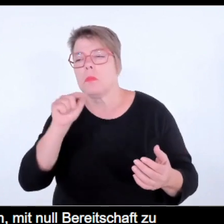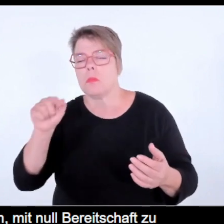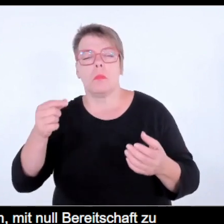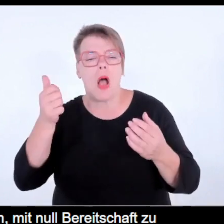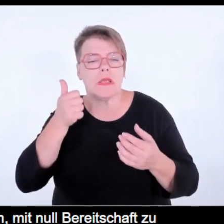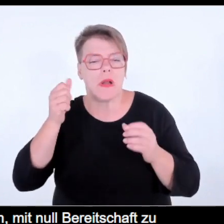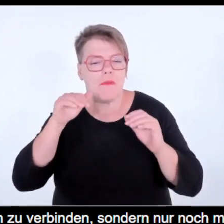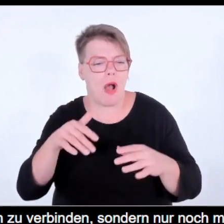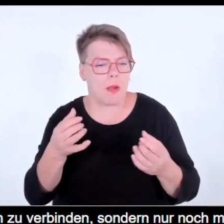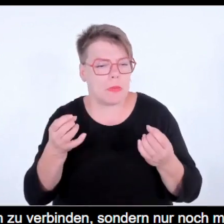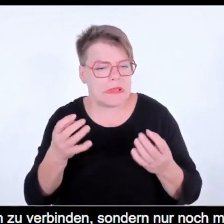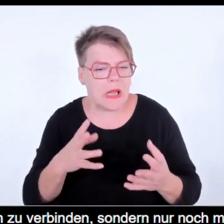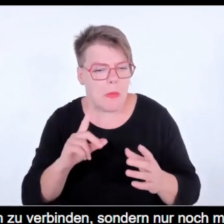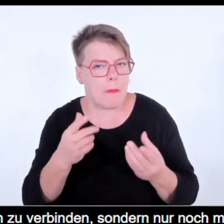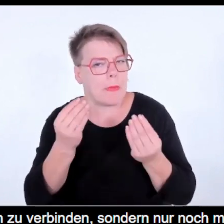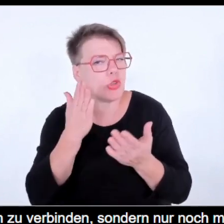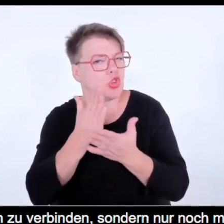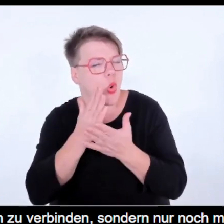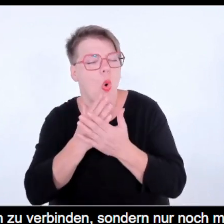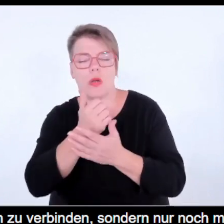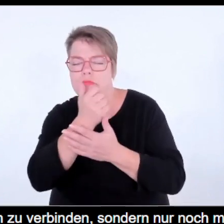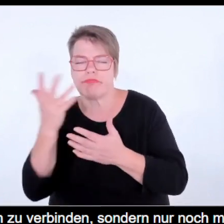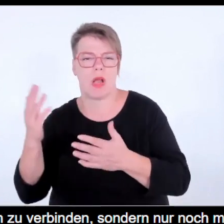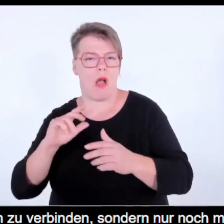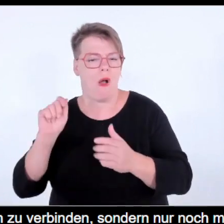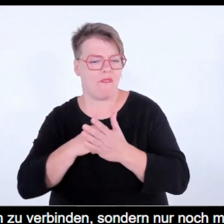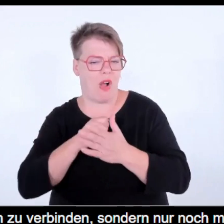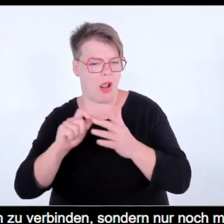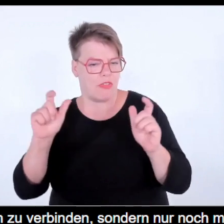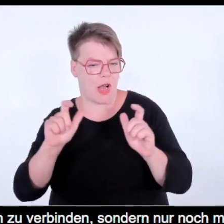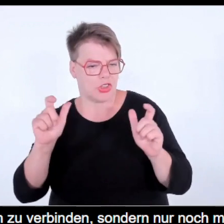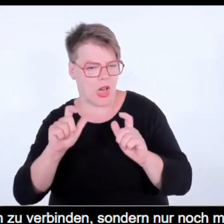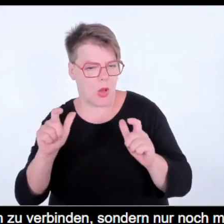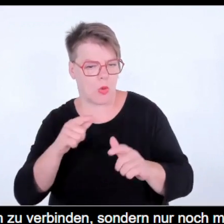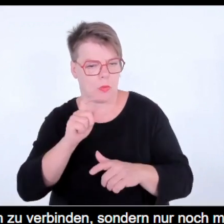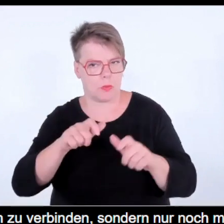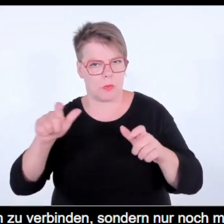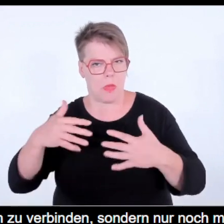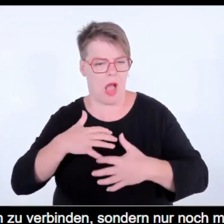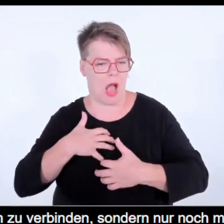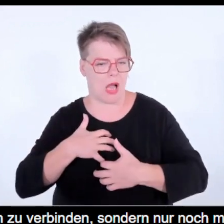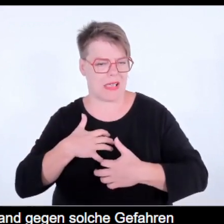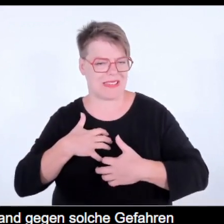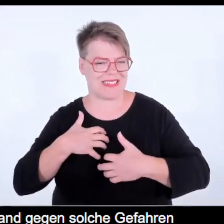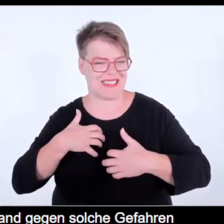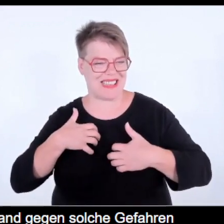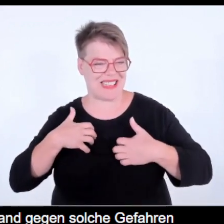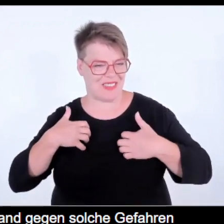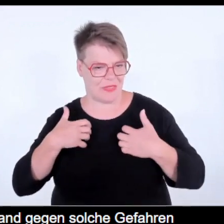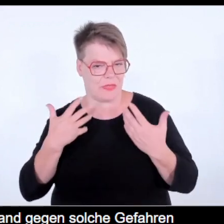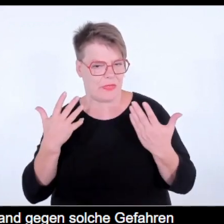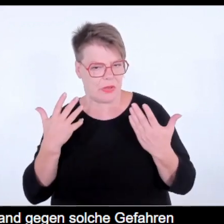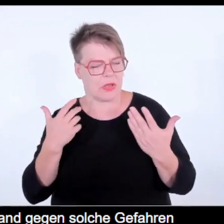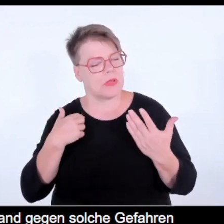alles zu unternehmen, das auch wieder zurückzuschrauben. Weil wir leben, das ist es ja, der Wahlkampf ist